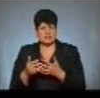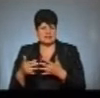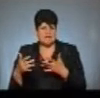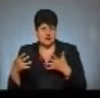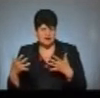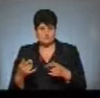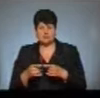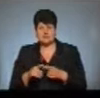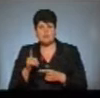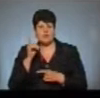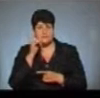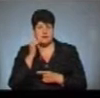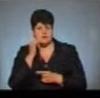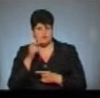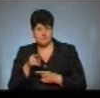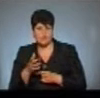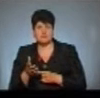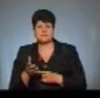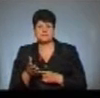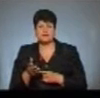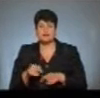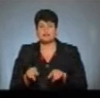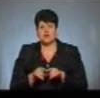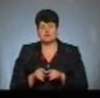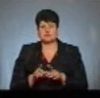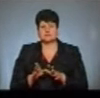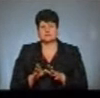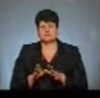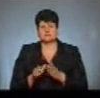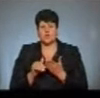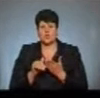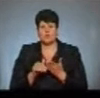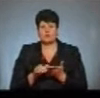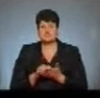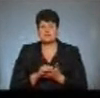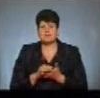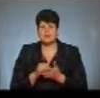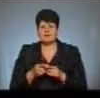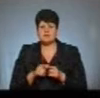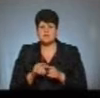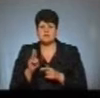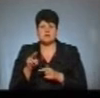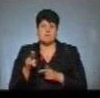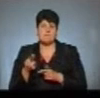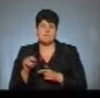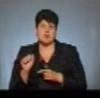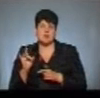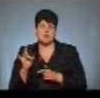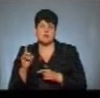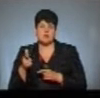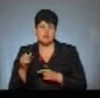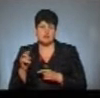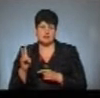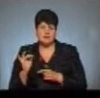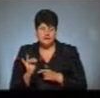це в даному випадку мобільні телефони, а також допоміжні матеріали, а саме шпаргалки,